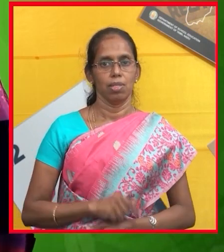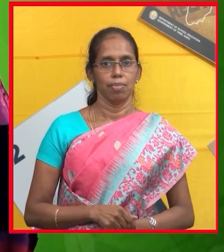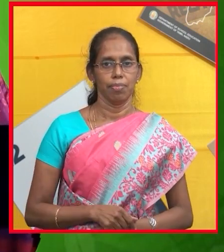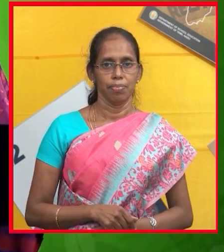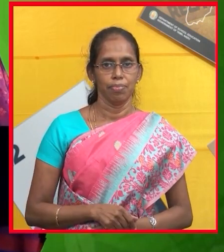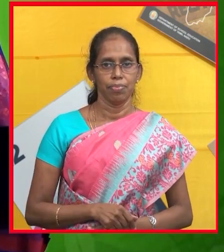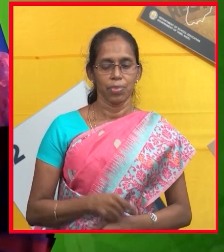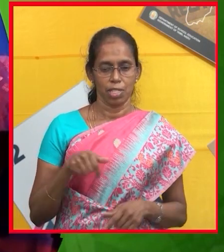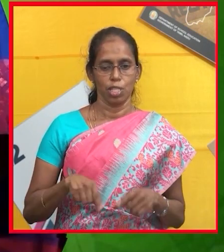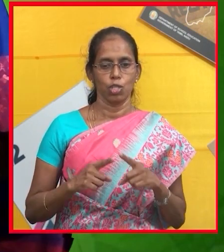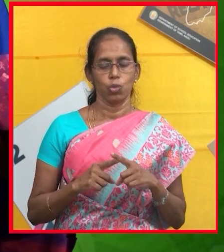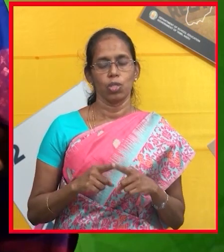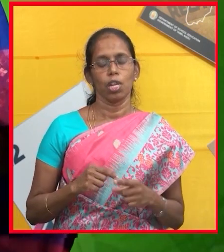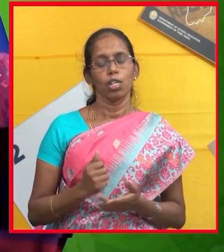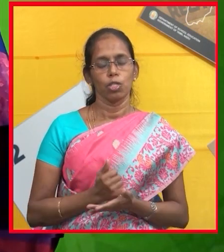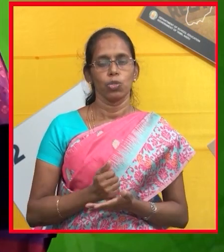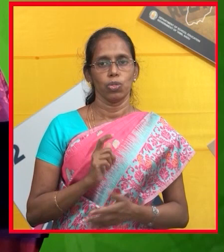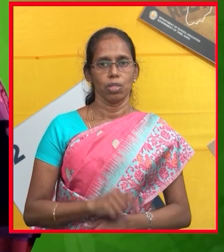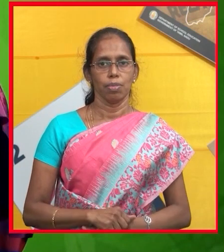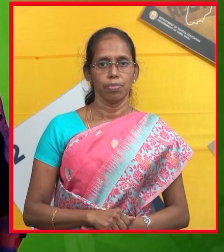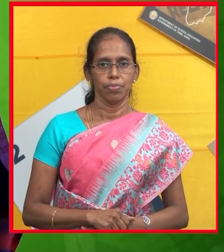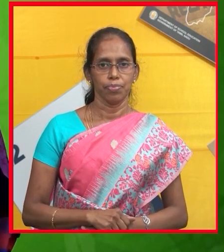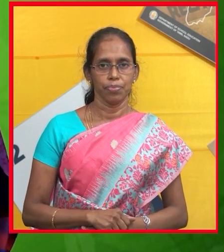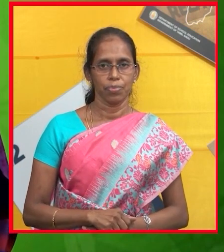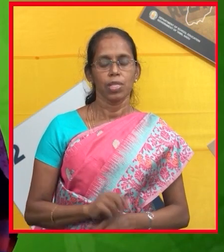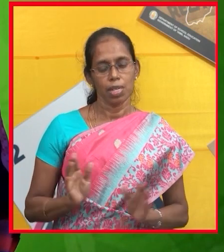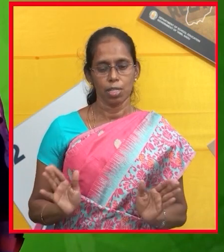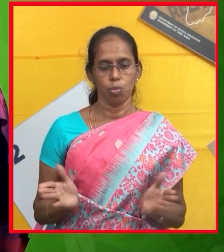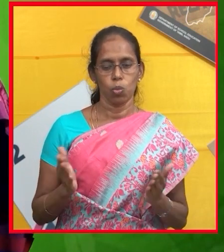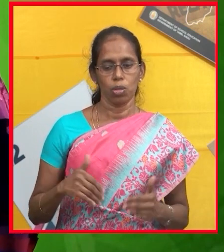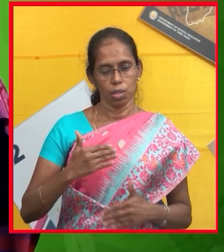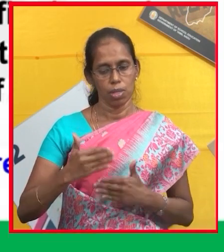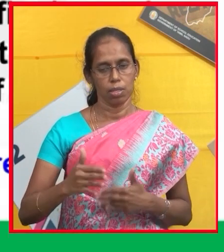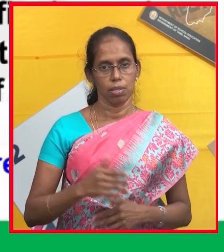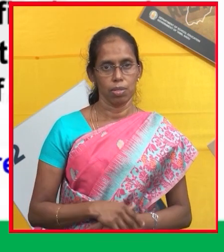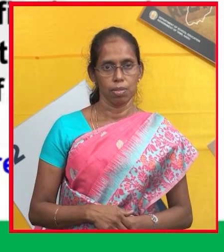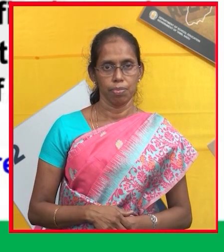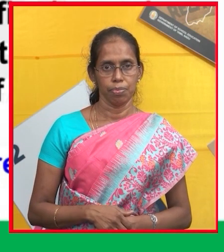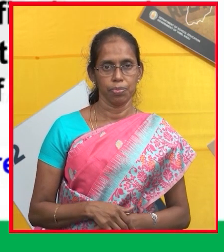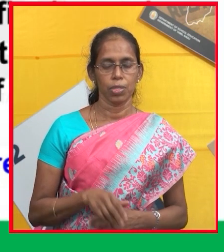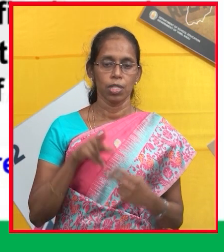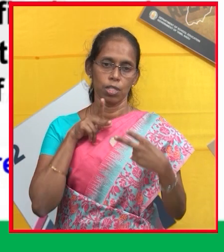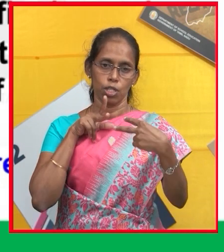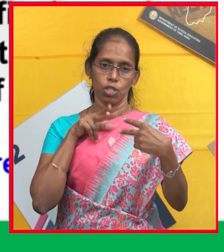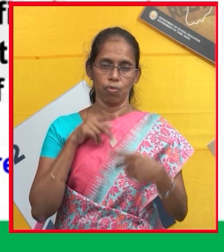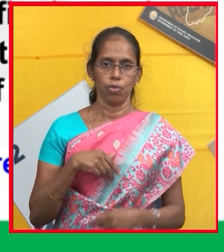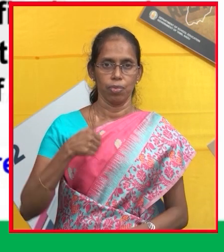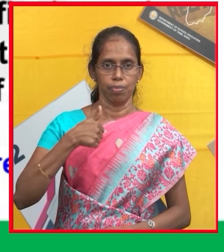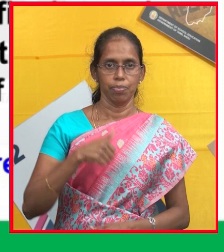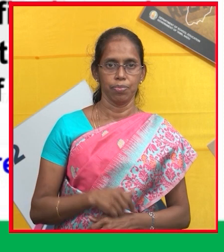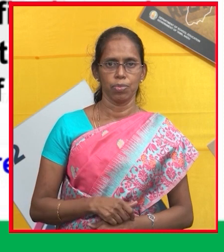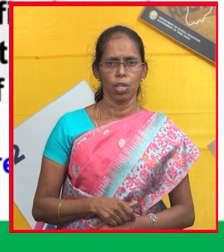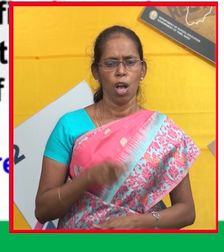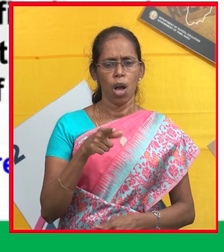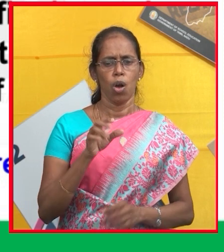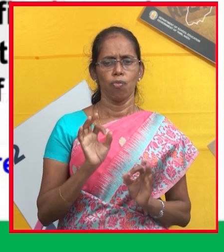என்னோட டியூட்டோரியலை நீங்கள் யூஸ் பண்ணிக்கணும் அப்படின்னு முதல்ல கேட்டுக்கிறேன். லெட்ஸ் மூவ் ஆன் டு த டெக்ஸ்ட். Interviewer: How